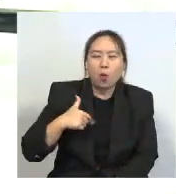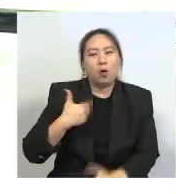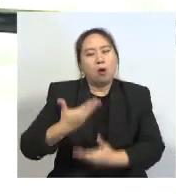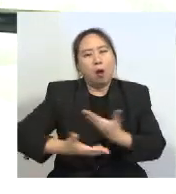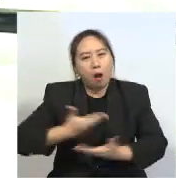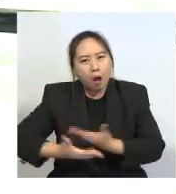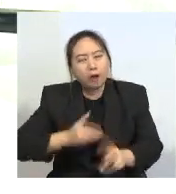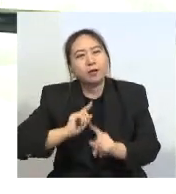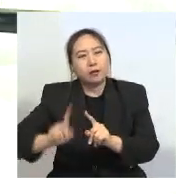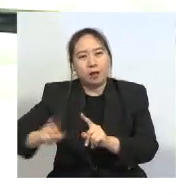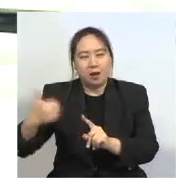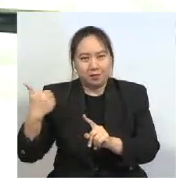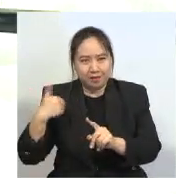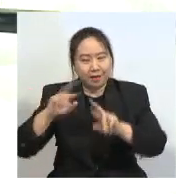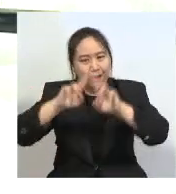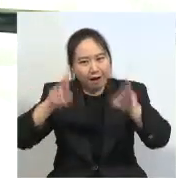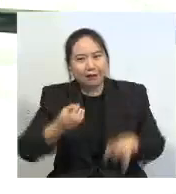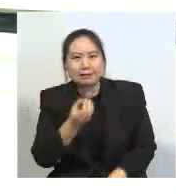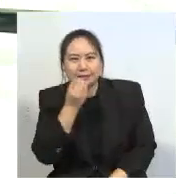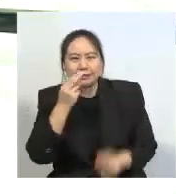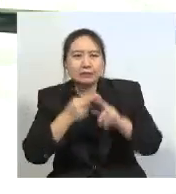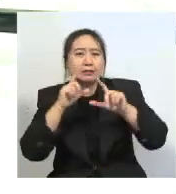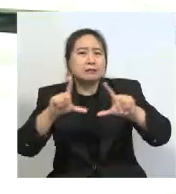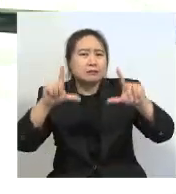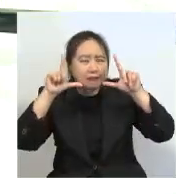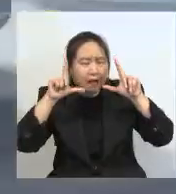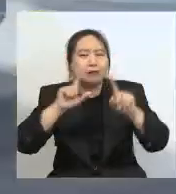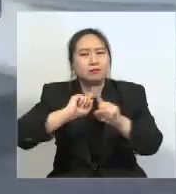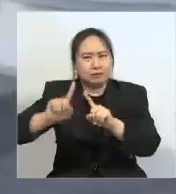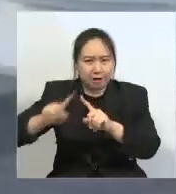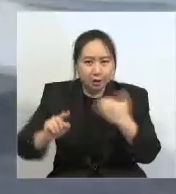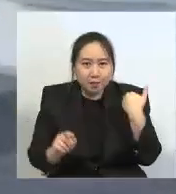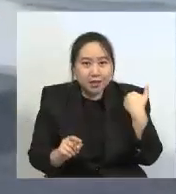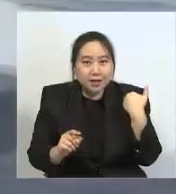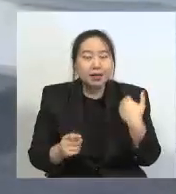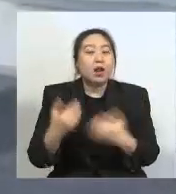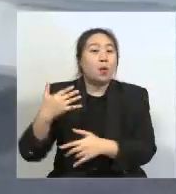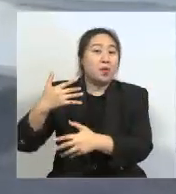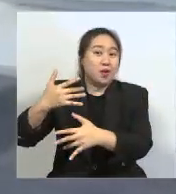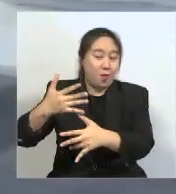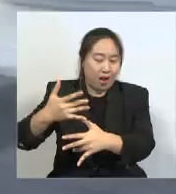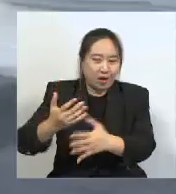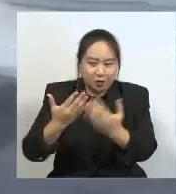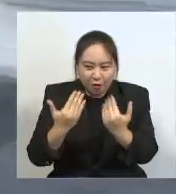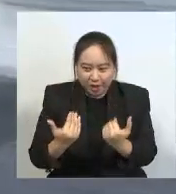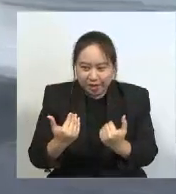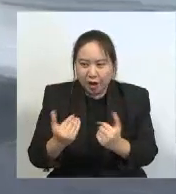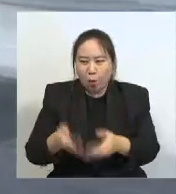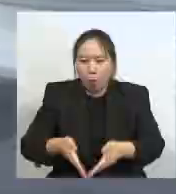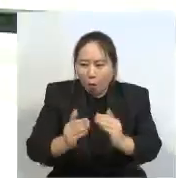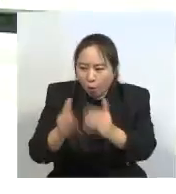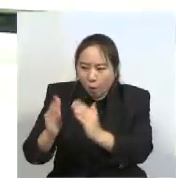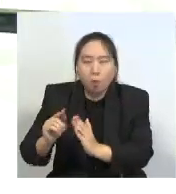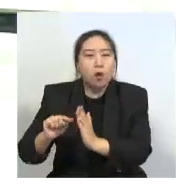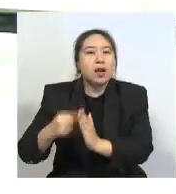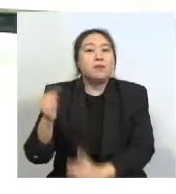ต่างๆรวมถึงร้านอาหารชื่อดังสตรีทฟู้ดด้วยนะคะและกว่าจะมาเป็นเยาวราชที่สุดคึกคักวันนี้ได้อย่างไร